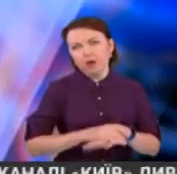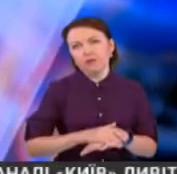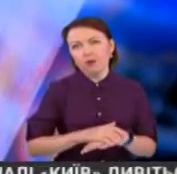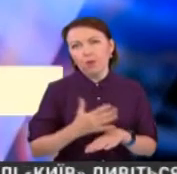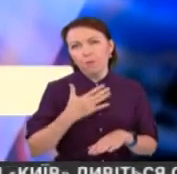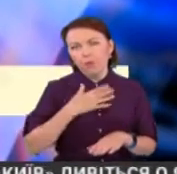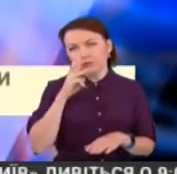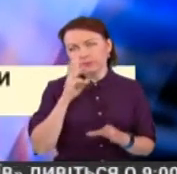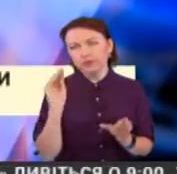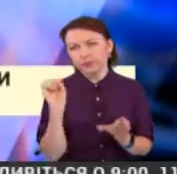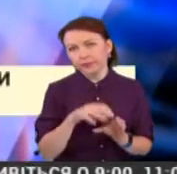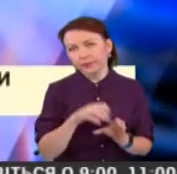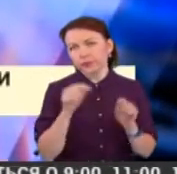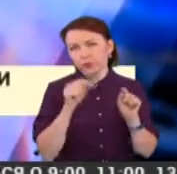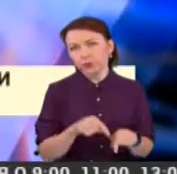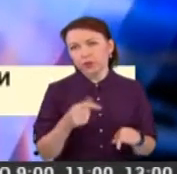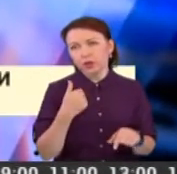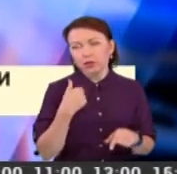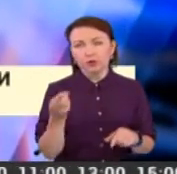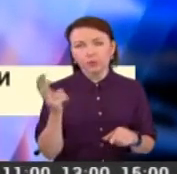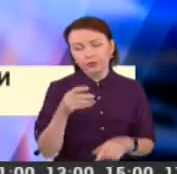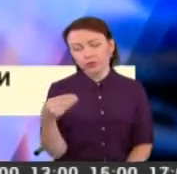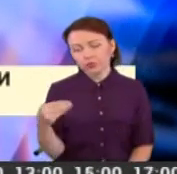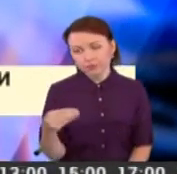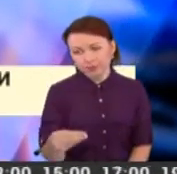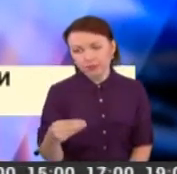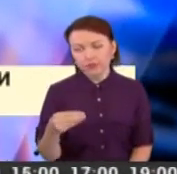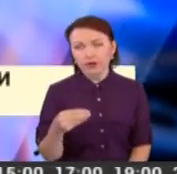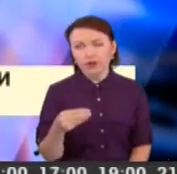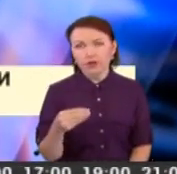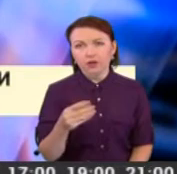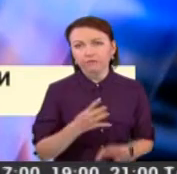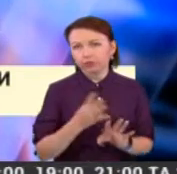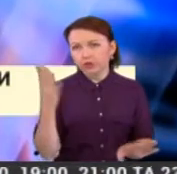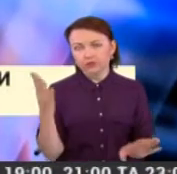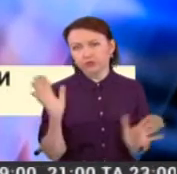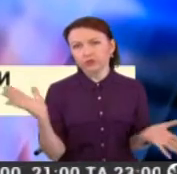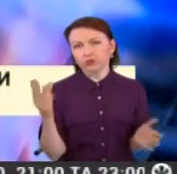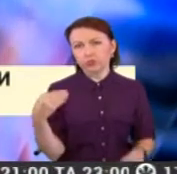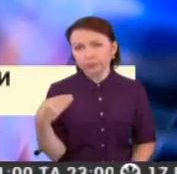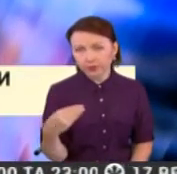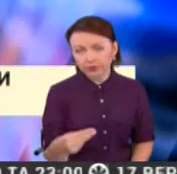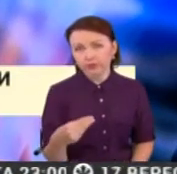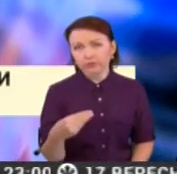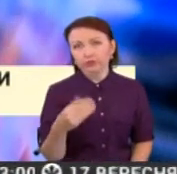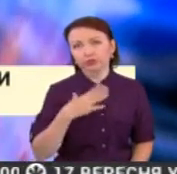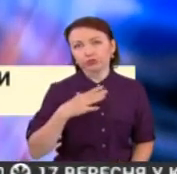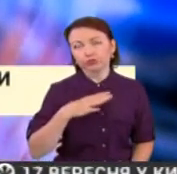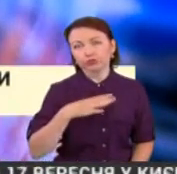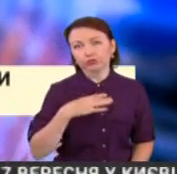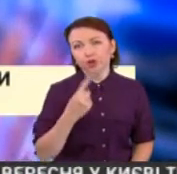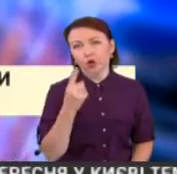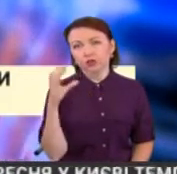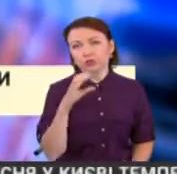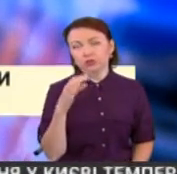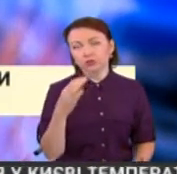мої доходи. Я приходжу, прикладаю, ні в якій черзі не стою. Приклав, кажуть, зачекайте, через секунду